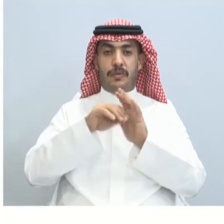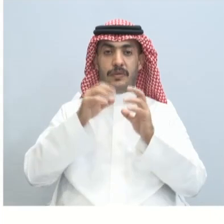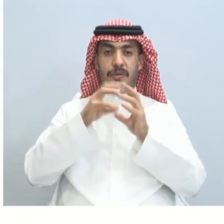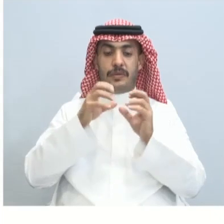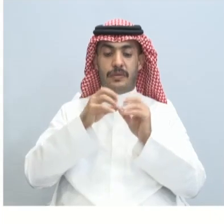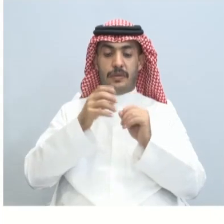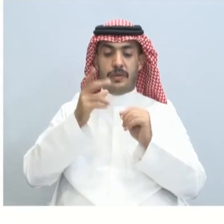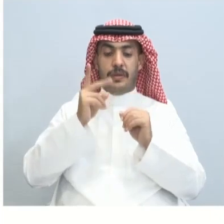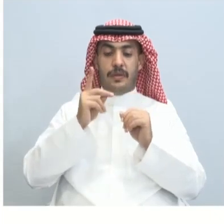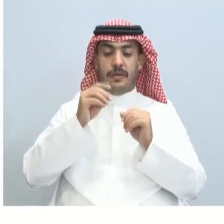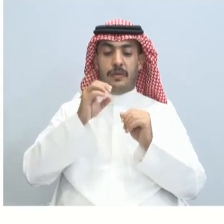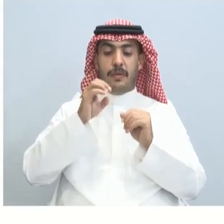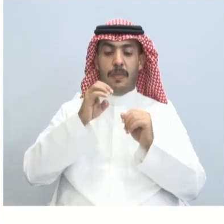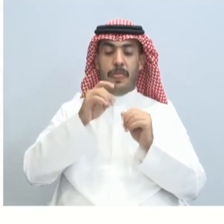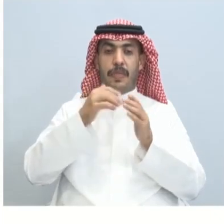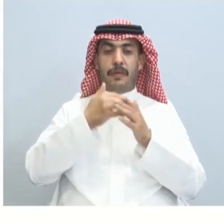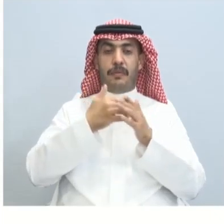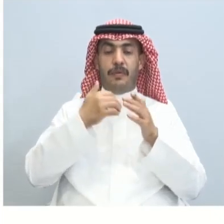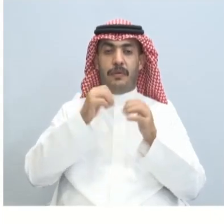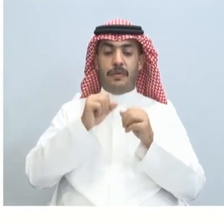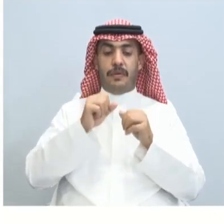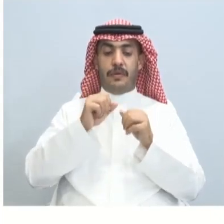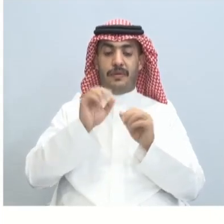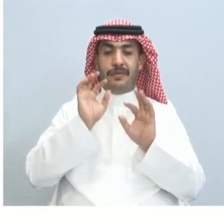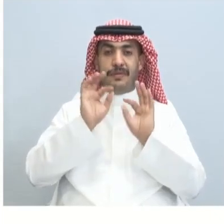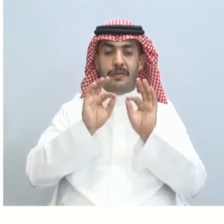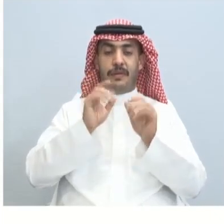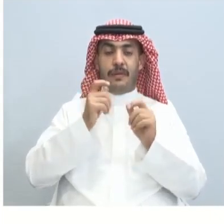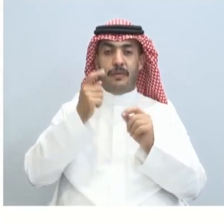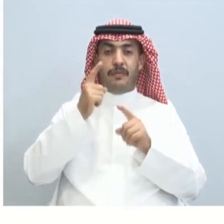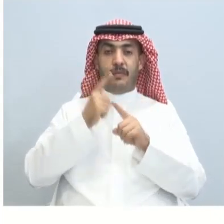والتوضيح جم البعد عن الانتقادات